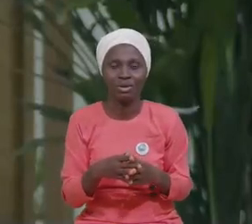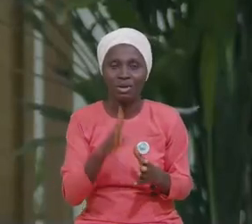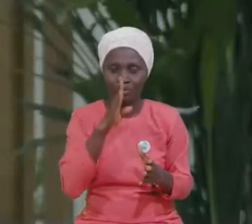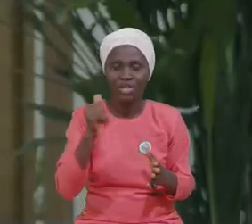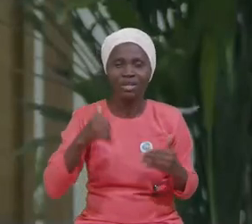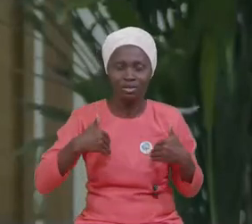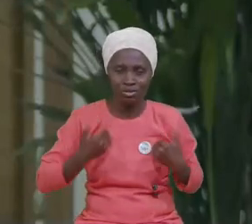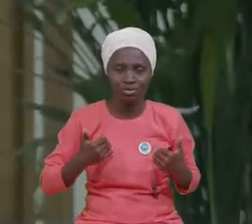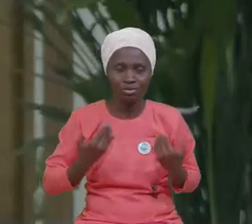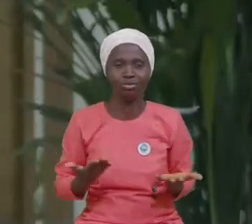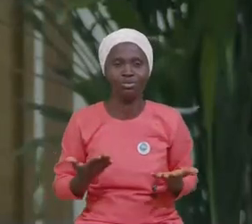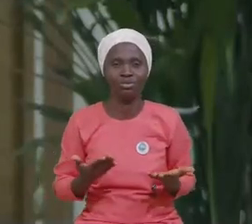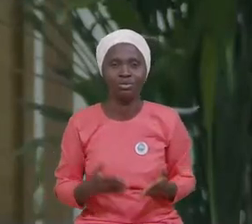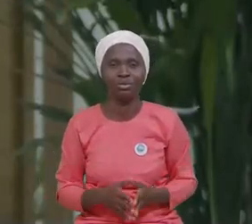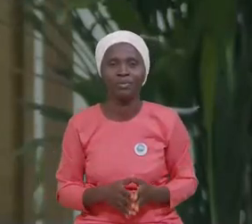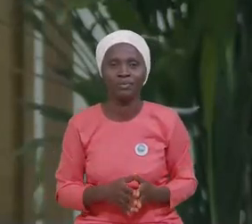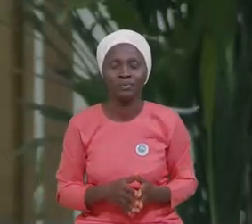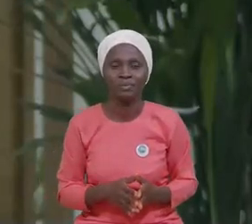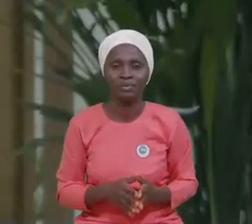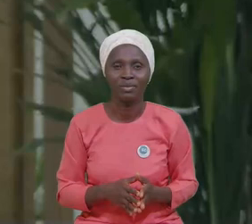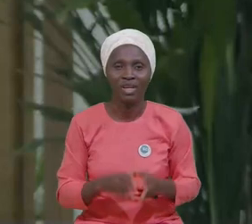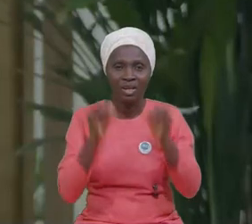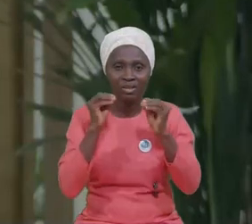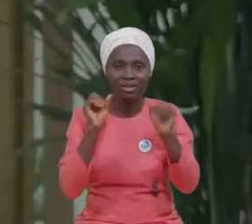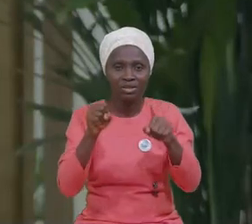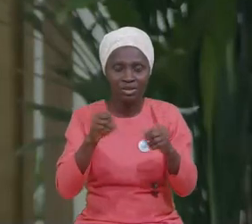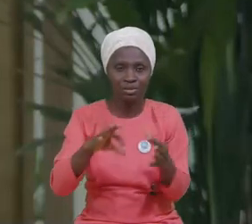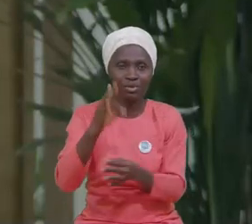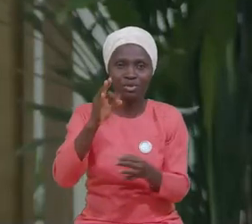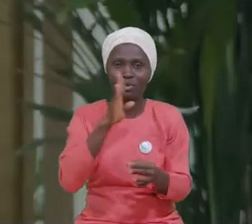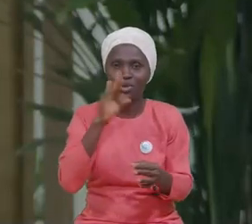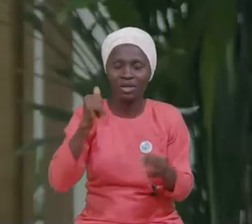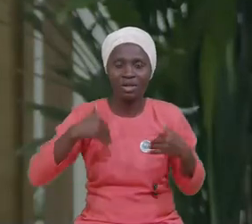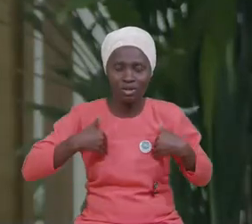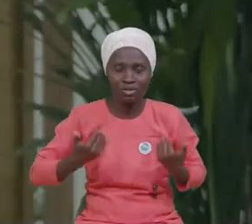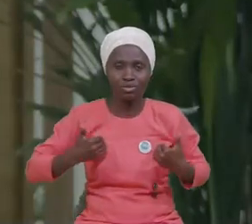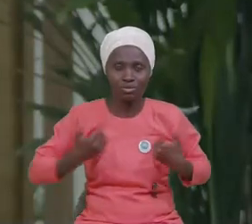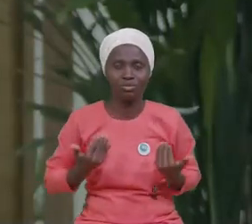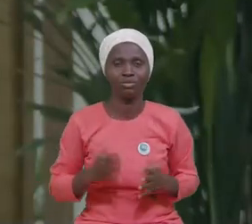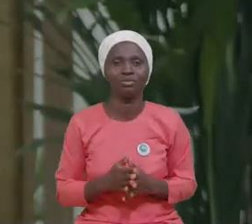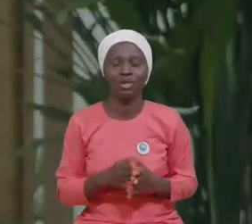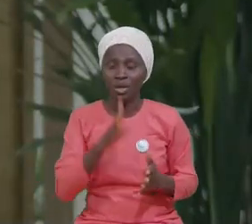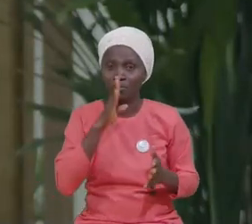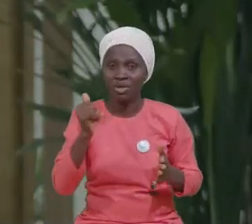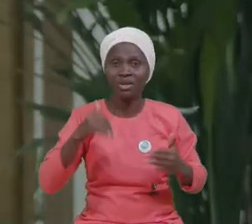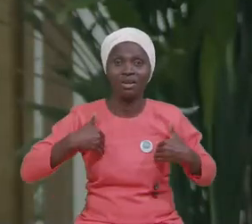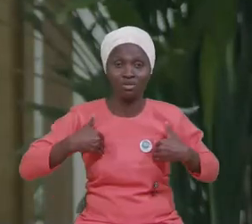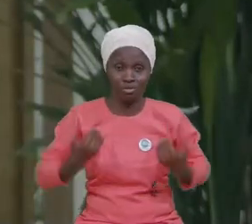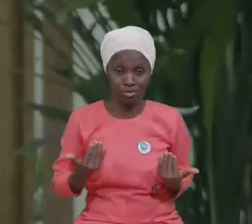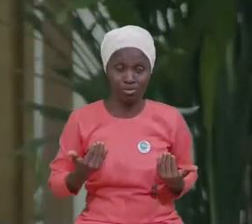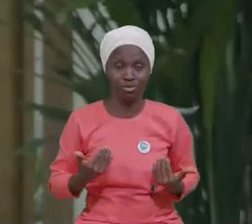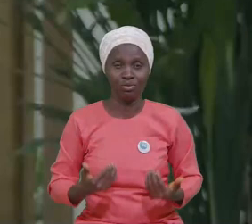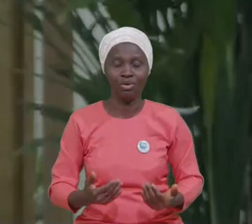Vous qui avez un esprit enseignable, soyez un jeune. Esprit qui espère, soyez un jeune. Soyez